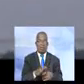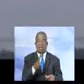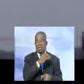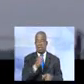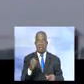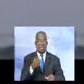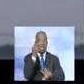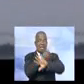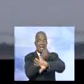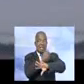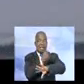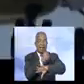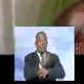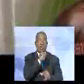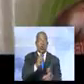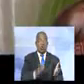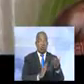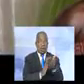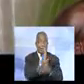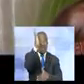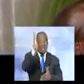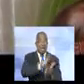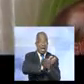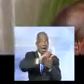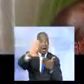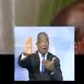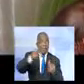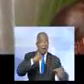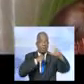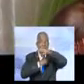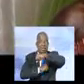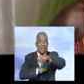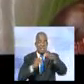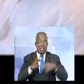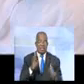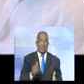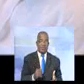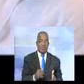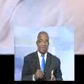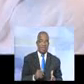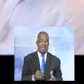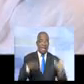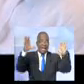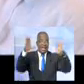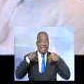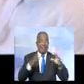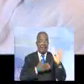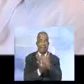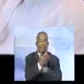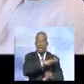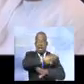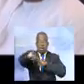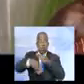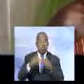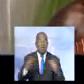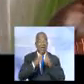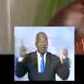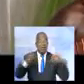vol inaugural d'Air Côte d'Ivoire à destination de Korogo, le ministre des Transports Gaoussou Touré s'est prononcé sur le